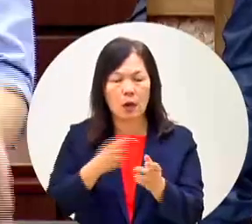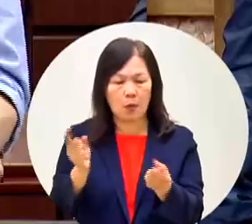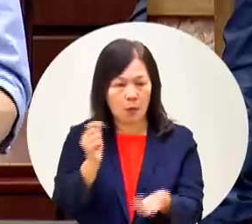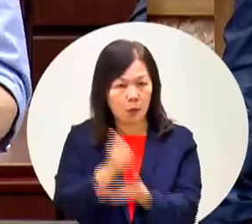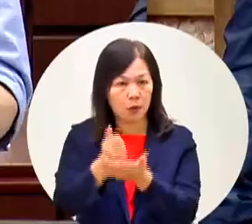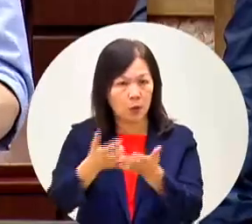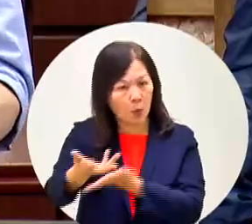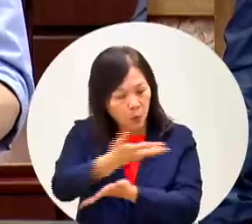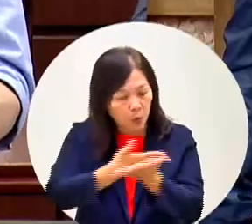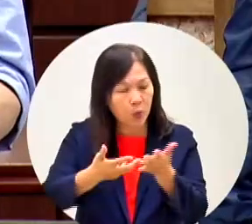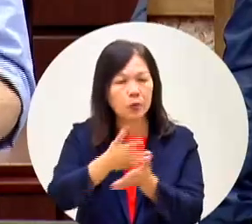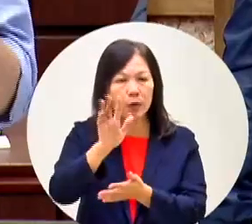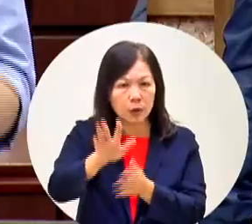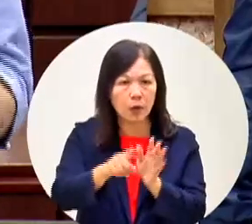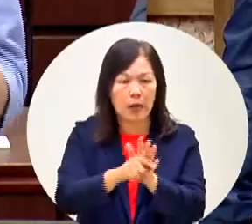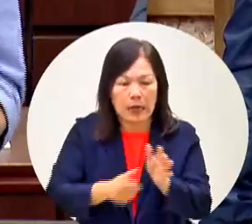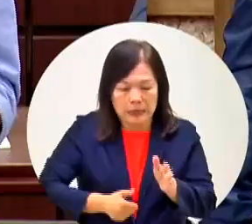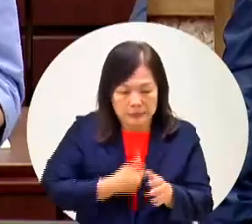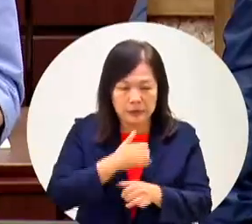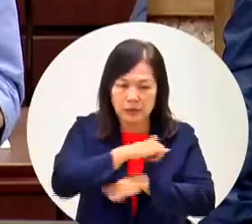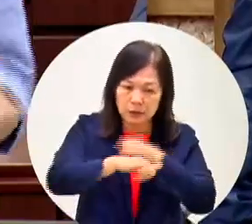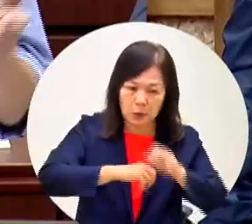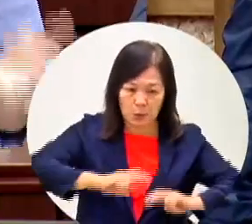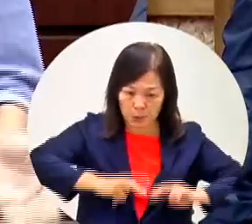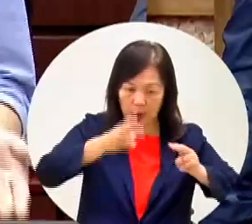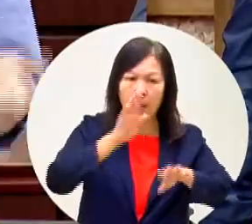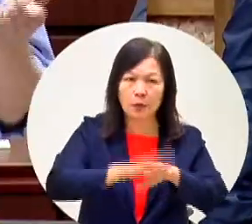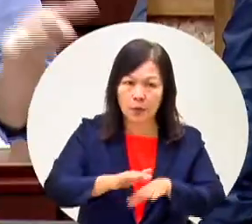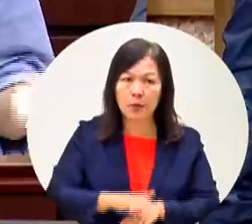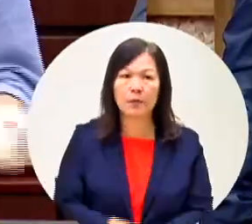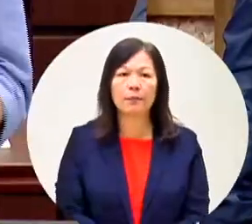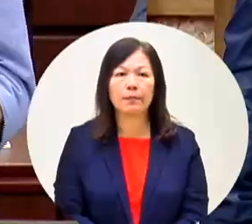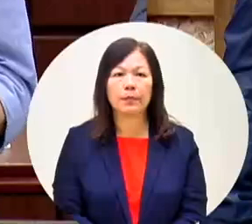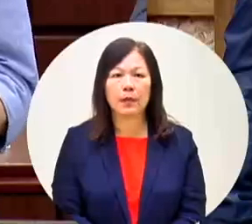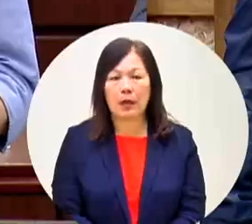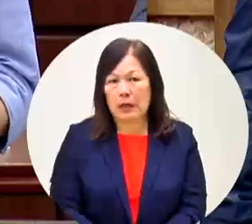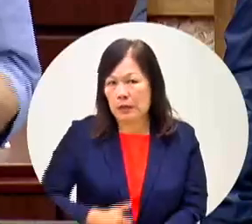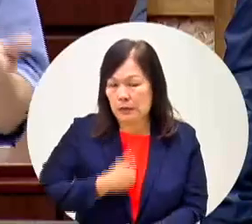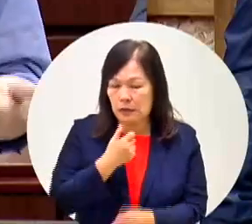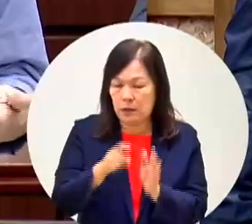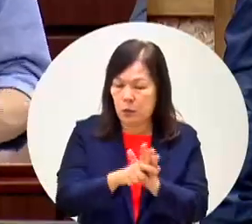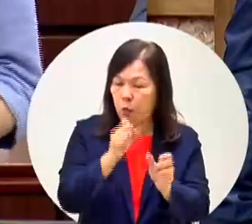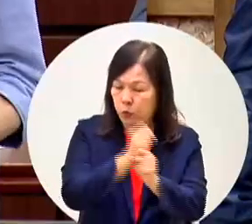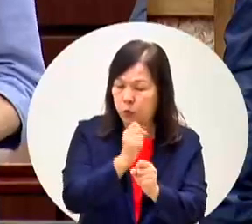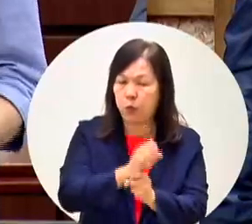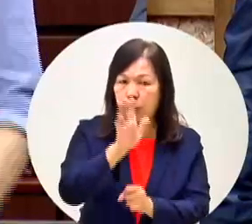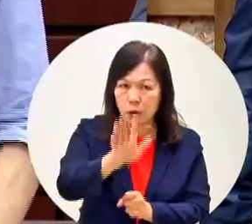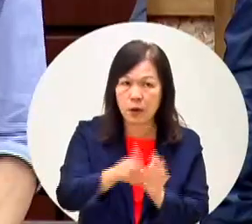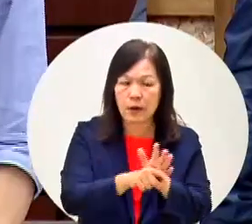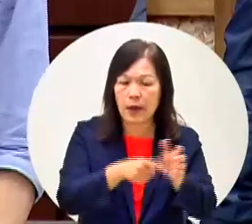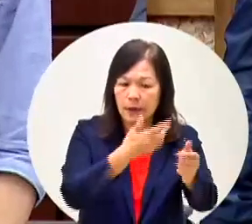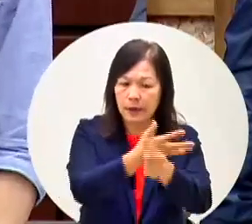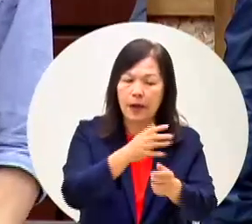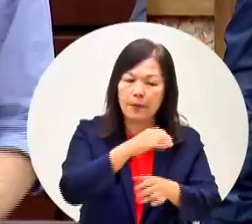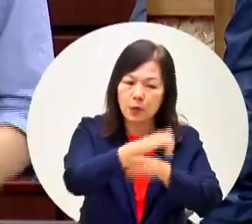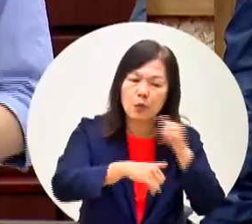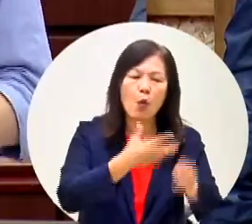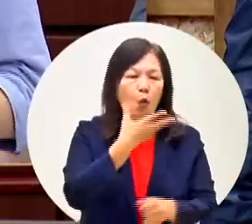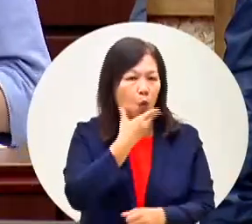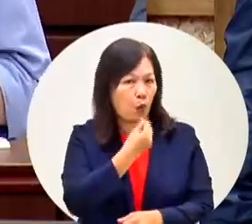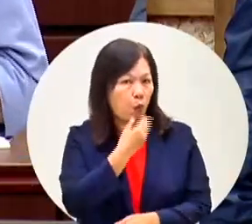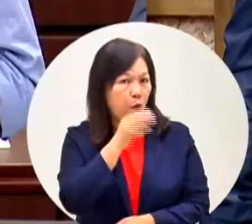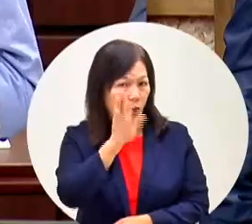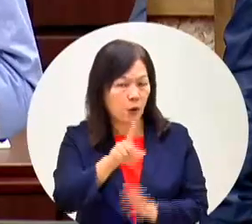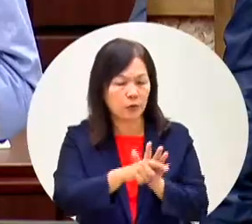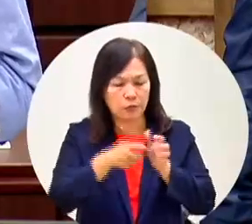生活的改善。我们真正做到实事，让高雄市民日子越过越好，这个是非常重要。所以